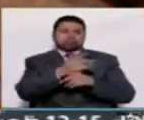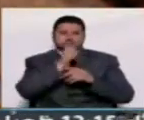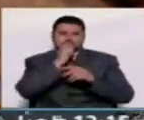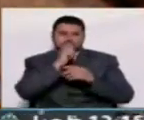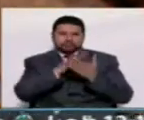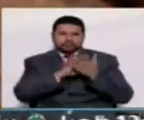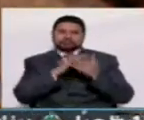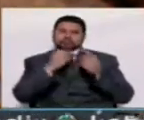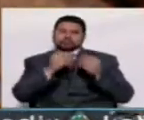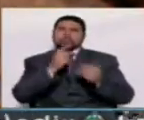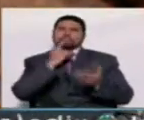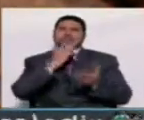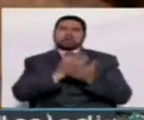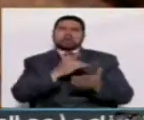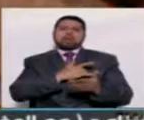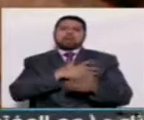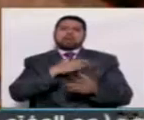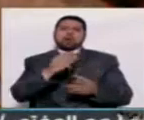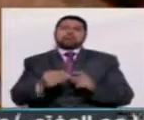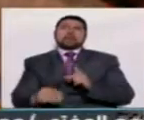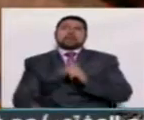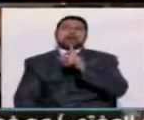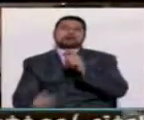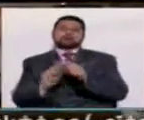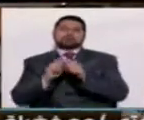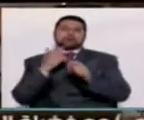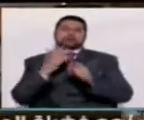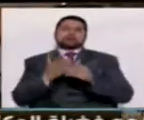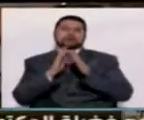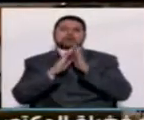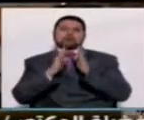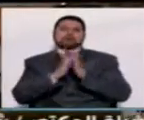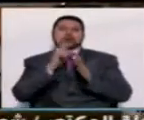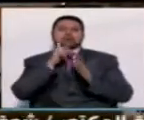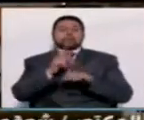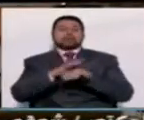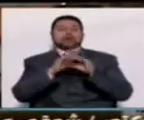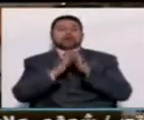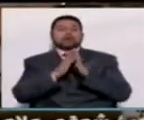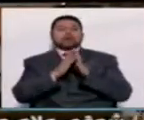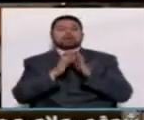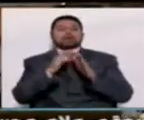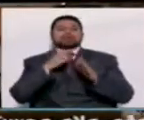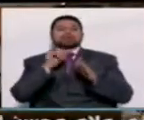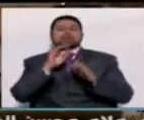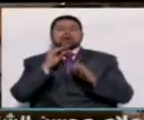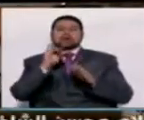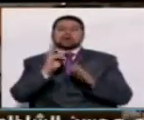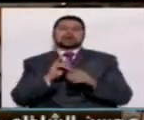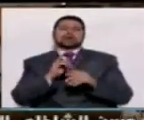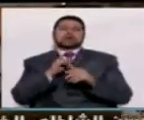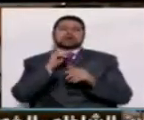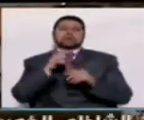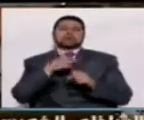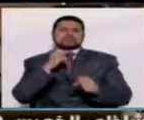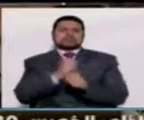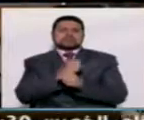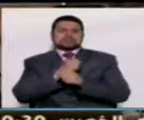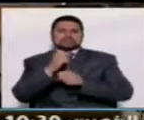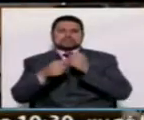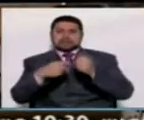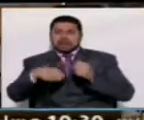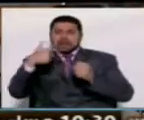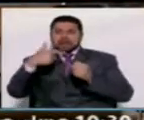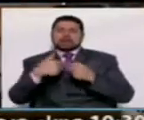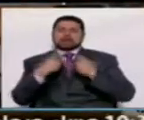في قلبه تقوى وفي قلبه حبا لله سبحانه وتعالى. وما تضحي به دايما، فكرة التضحية، فكرة أنك دايما تبذل الغالي